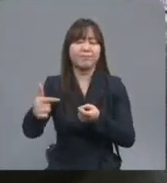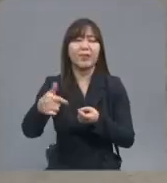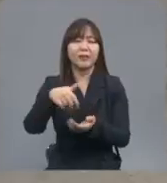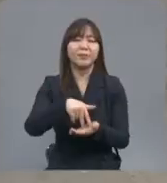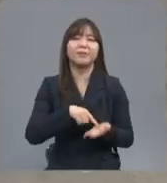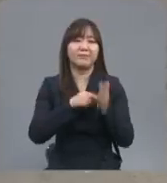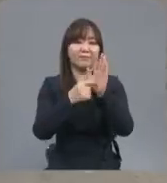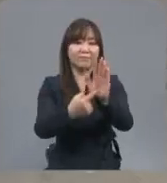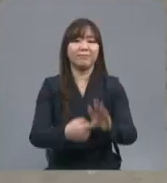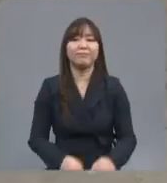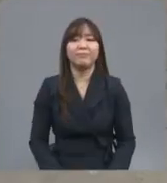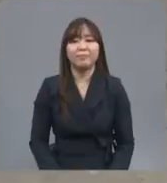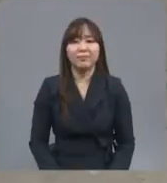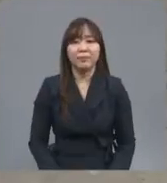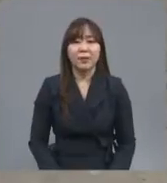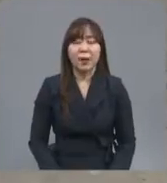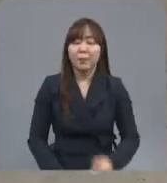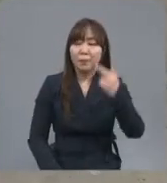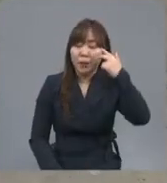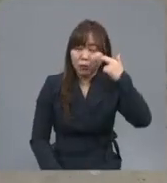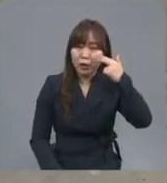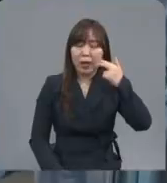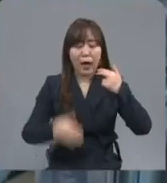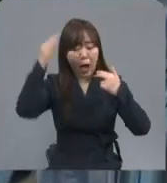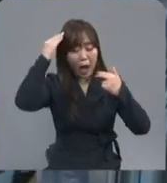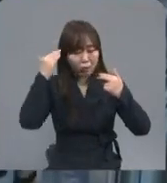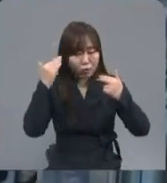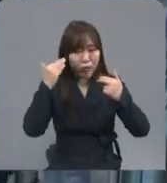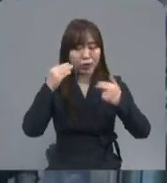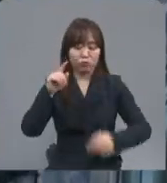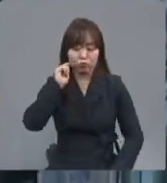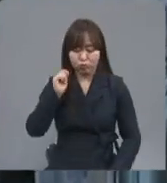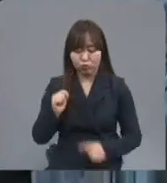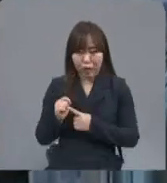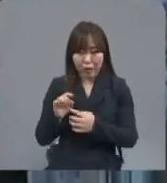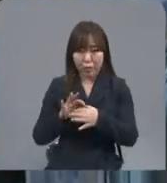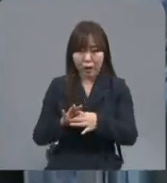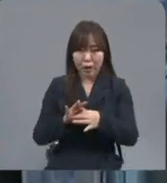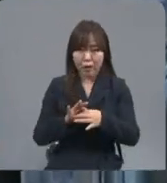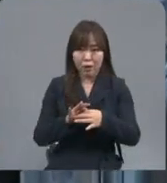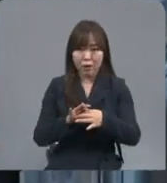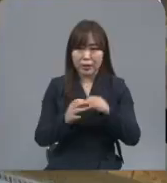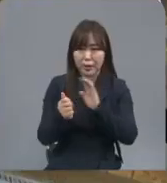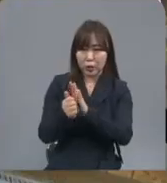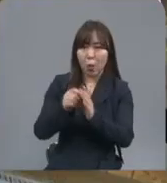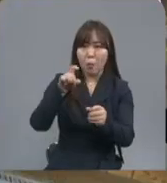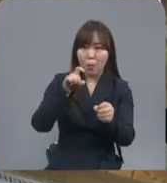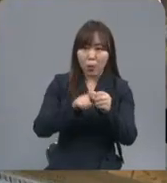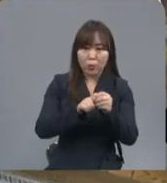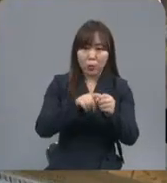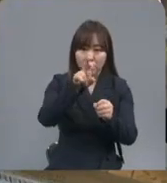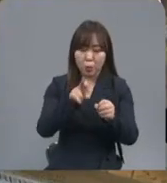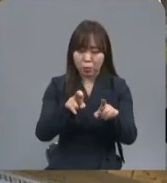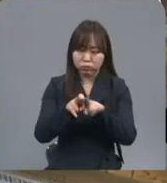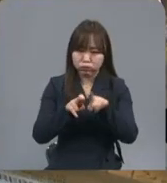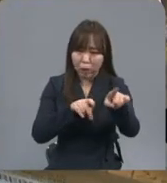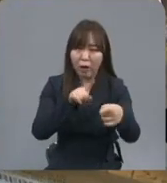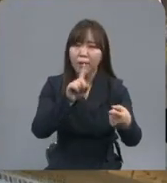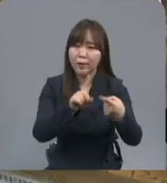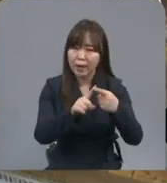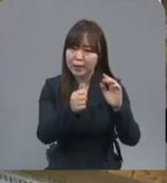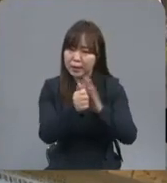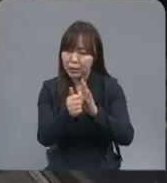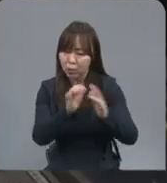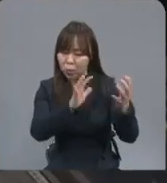afin qu'ils se penche fortement sur les relations bilatérales le chef de l'État ukrainien a souhaité que c'est où le trouve